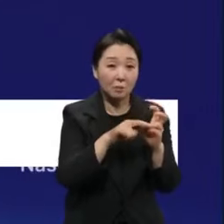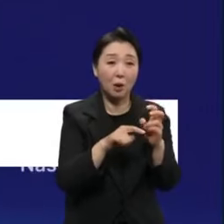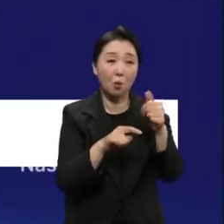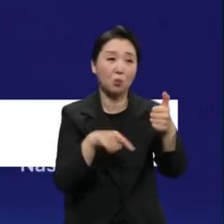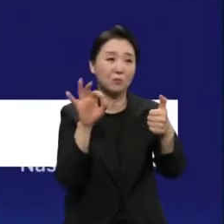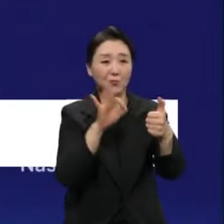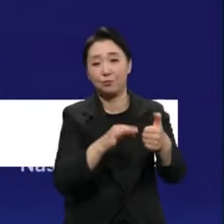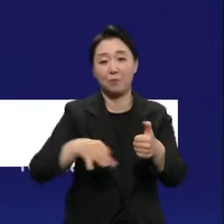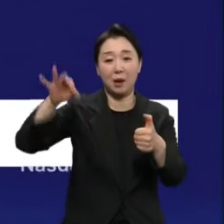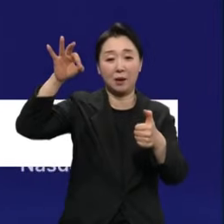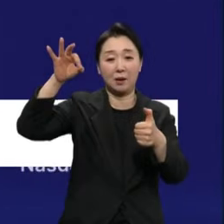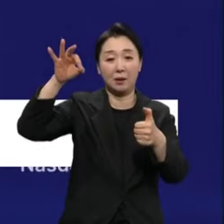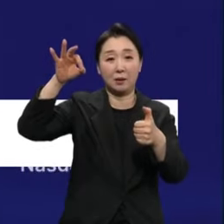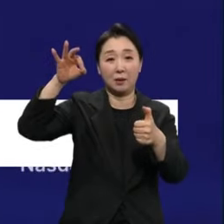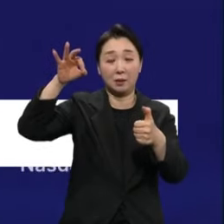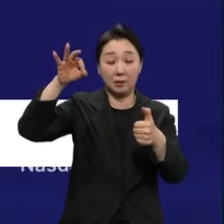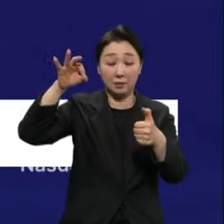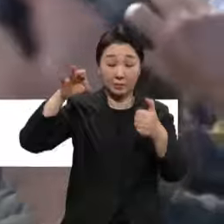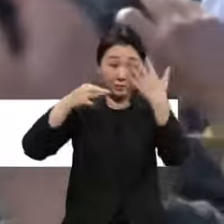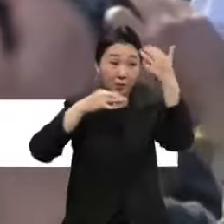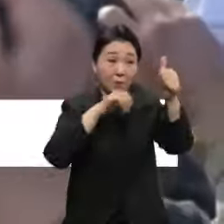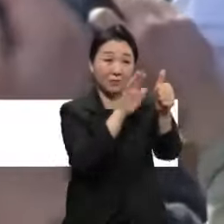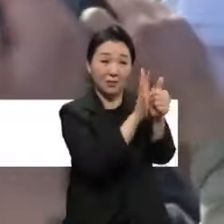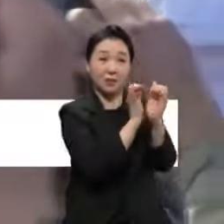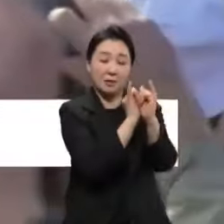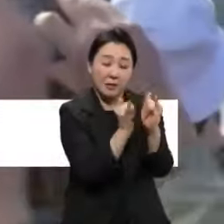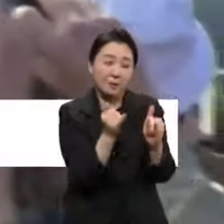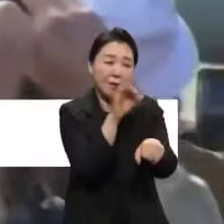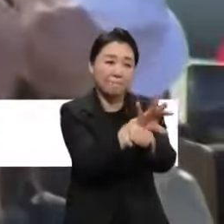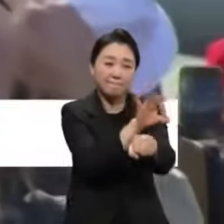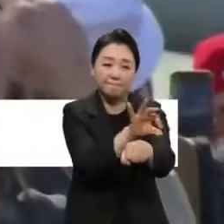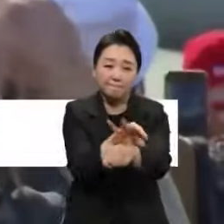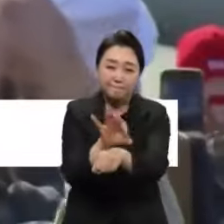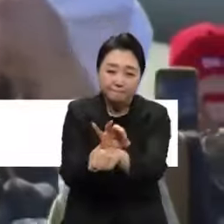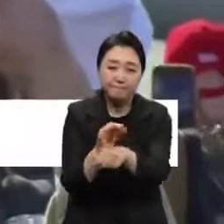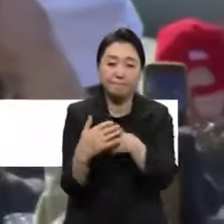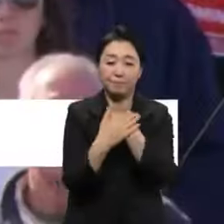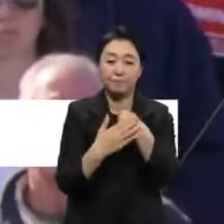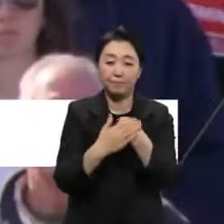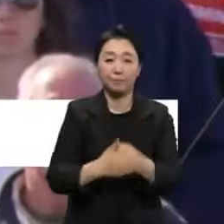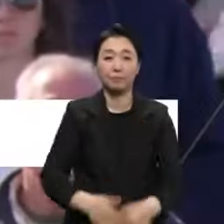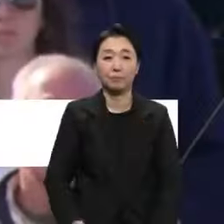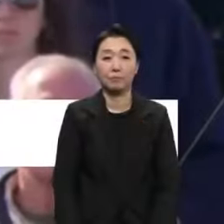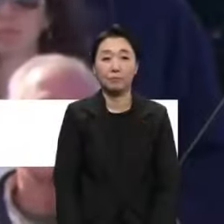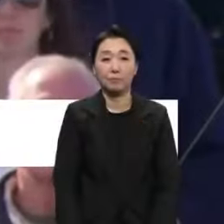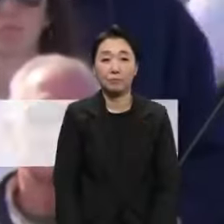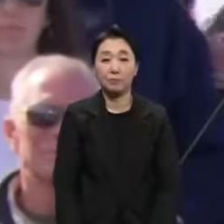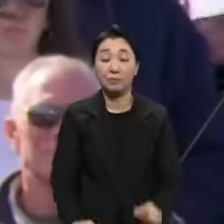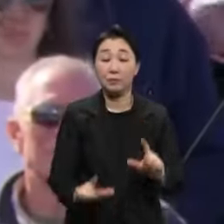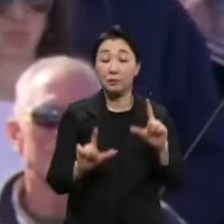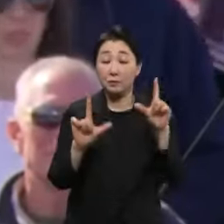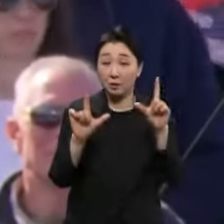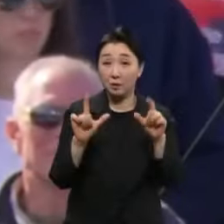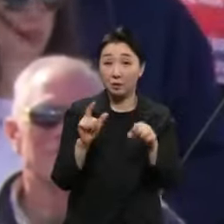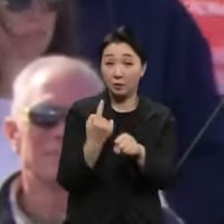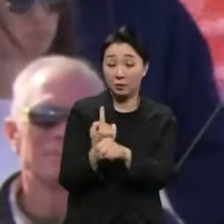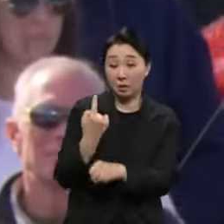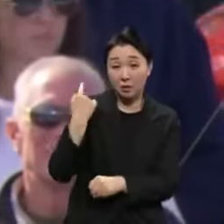50%나 올랐습니다. 트럼프 지지자들이 적극적으로 사들인 덕분입니다. 하지만 이날 지난해 이